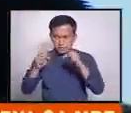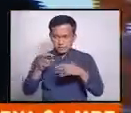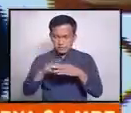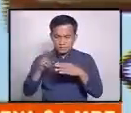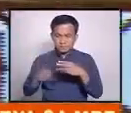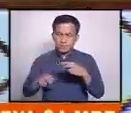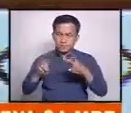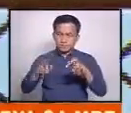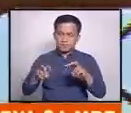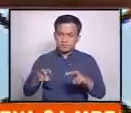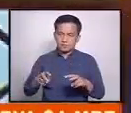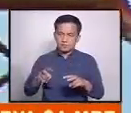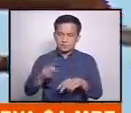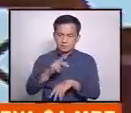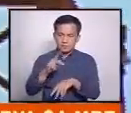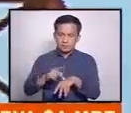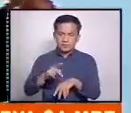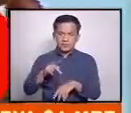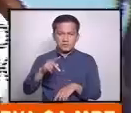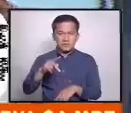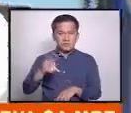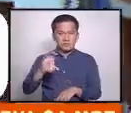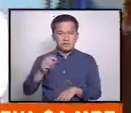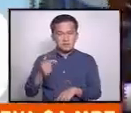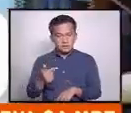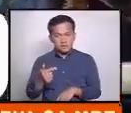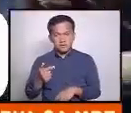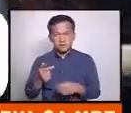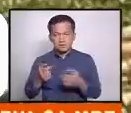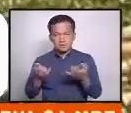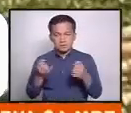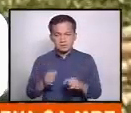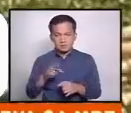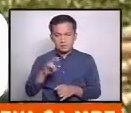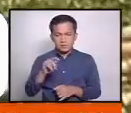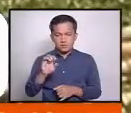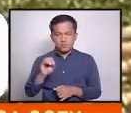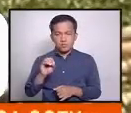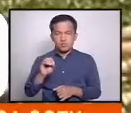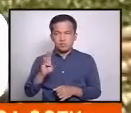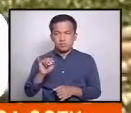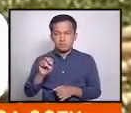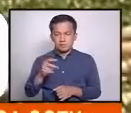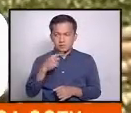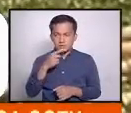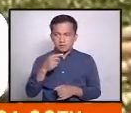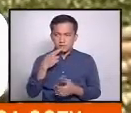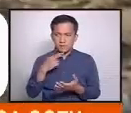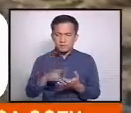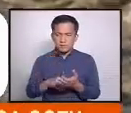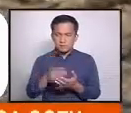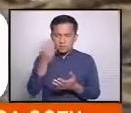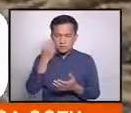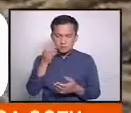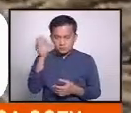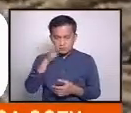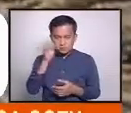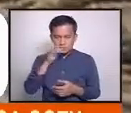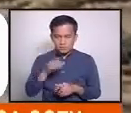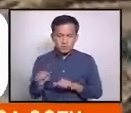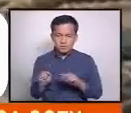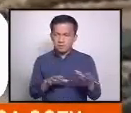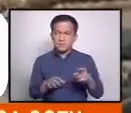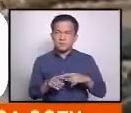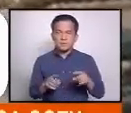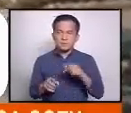ng investigasyon ng Philippine Coast Guard sa insidente sa Recto Bank. Nabanggit sa report ang pagkukulang ng mga Pilipinong mangingisda,